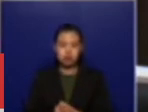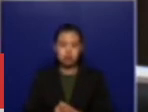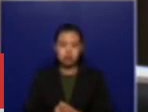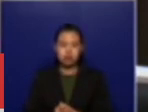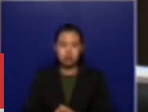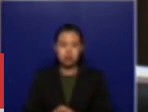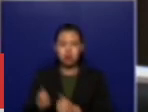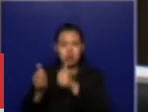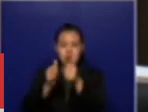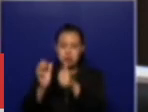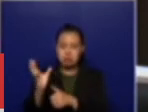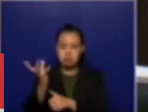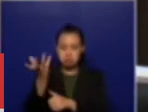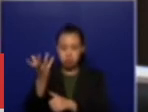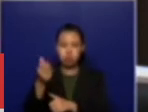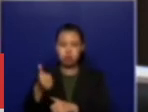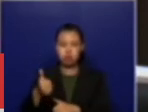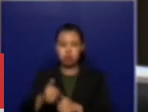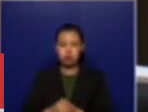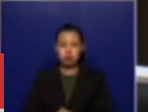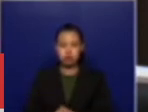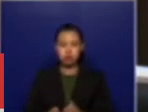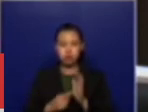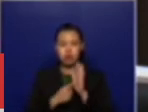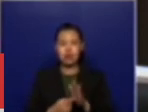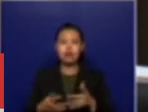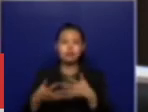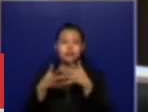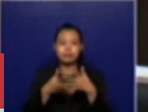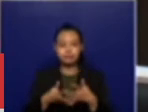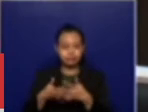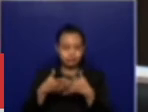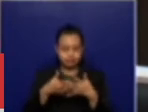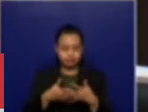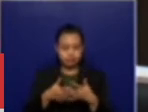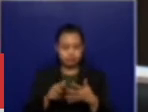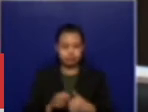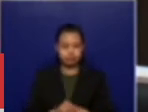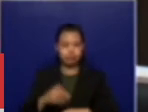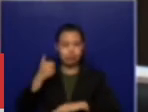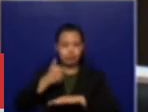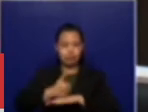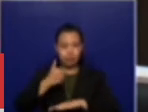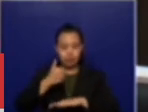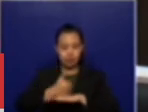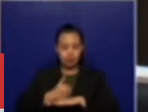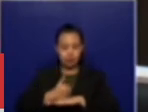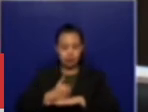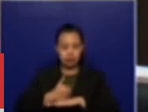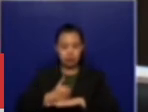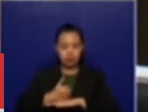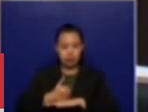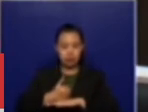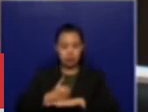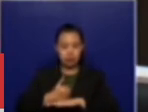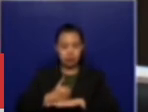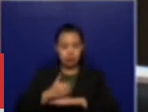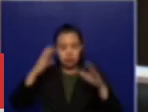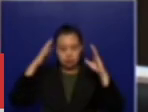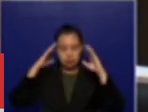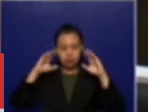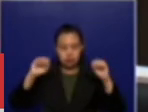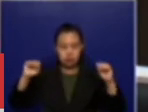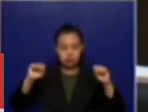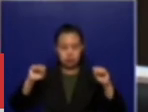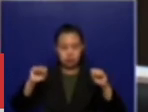ทศสหรัฐนะครับโดนัลด์ทรัมป์นะครับประธานาธิบดีสหรัฐเขาพูดเลยครับยุทธศาสตร์เขาคืออเม